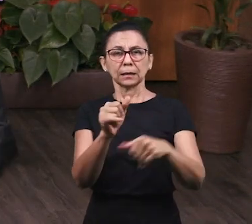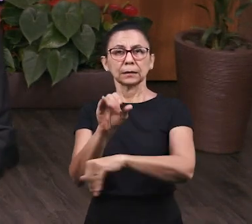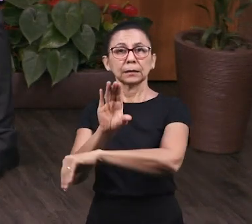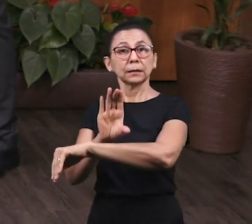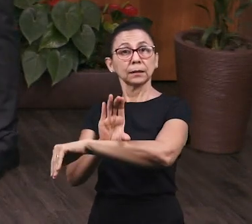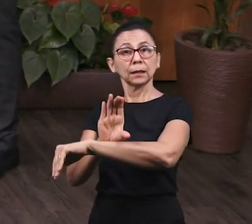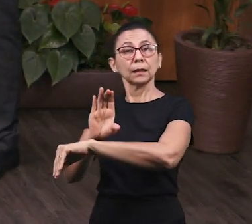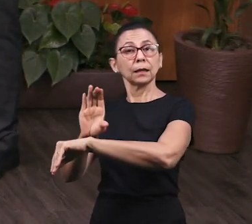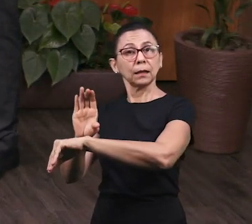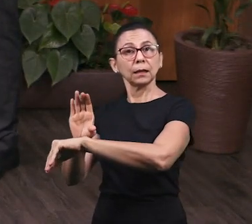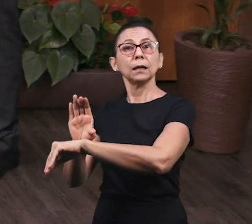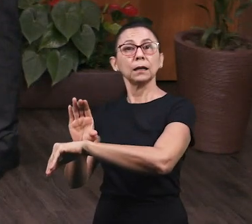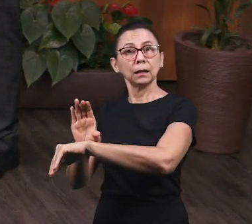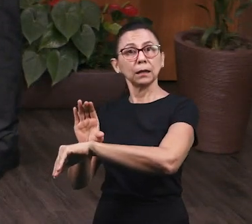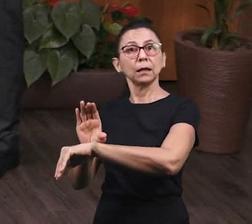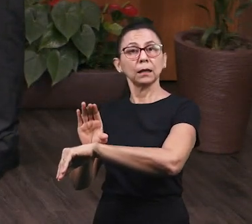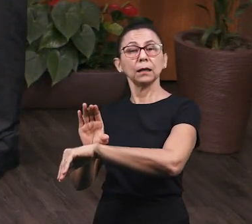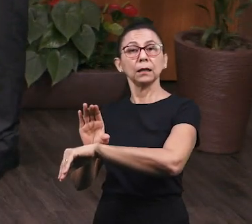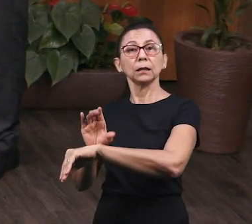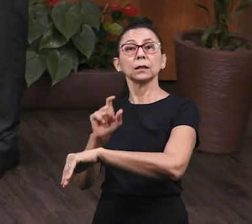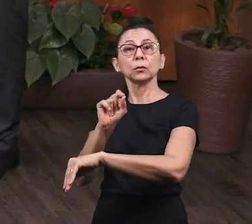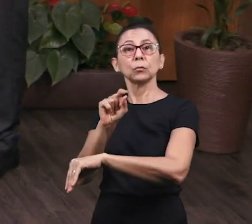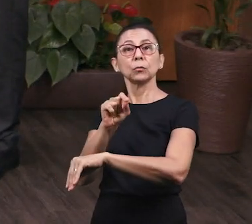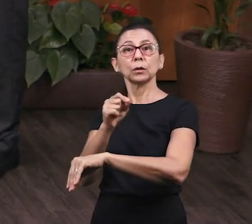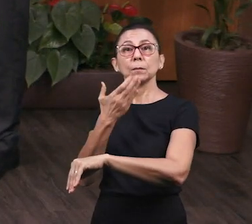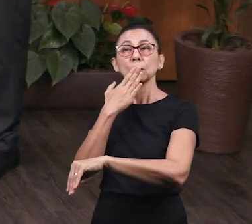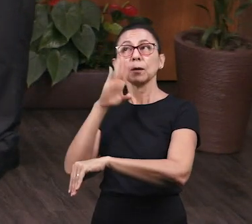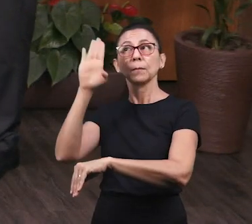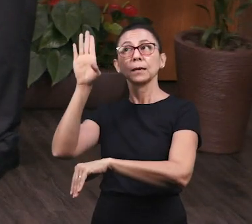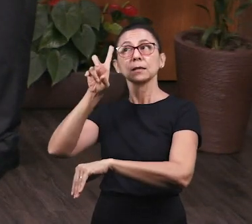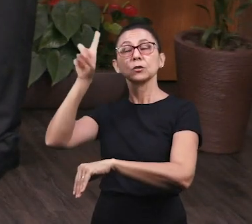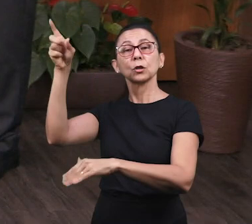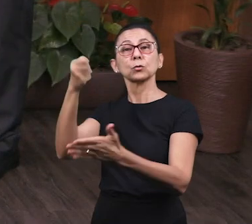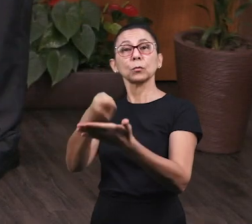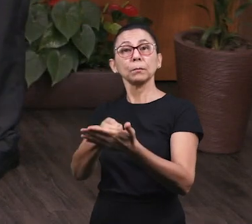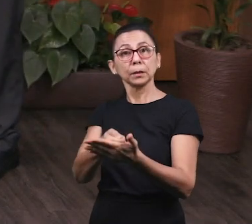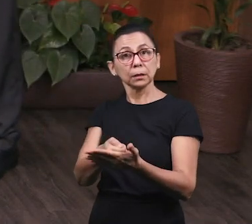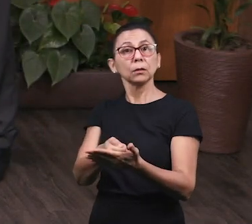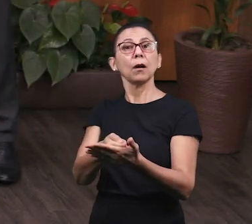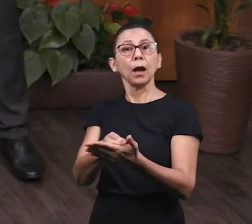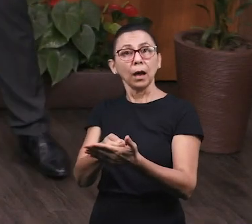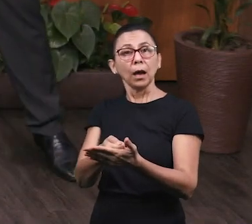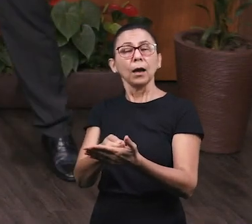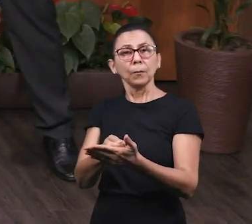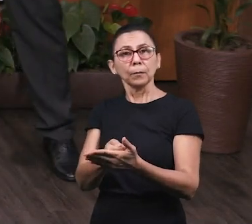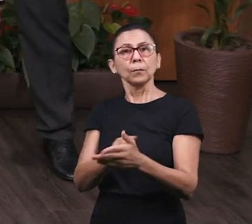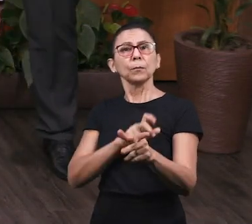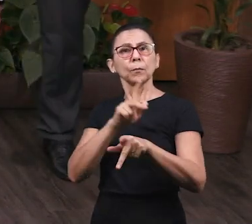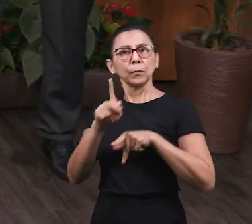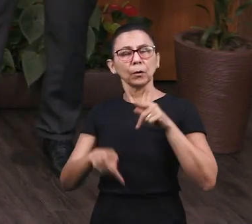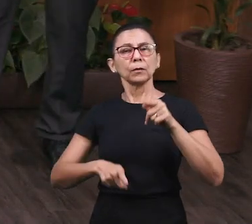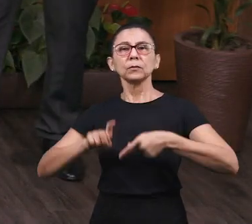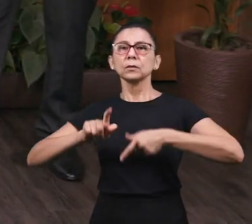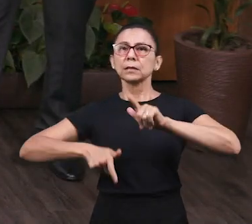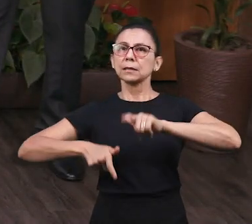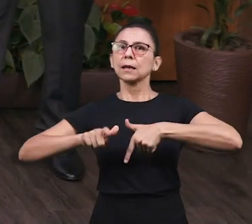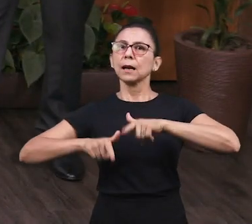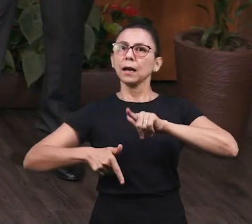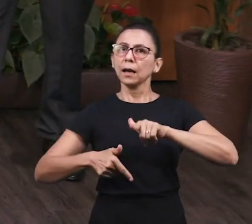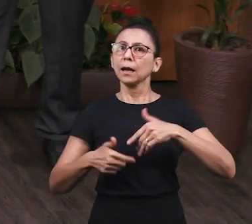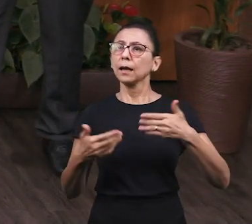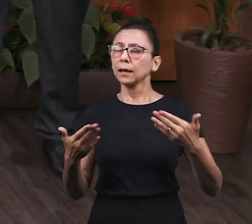l'Égypte jusqu'à la terre de Canaan, qui était un accomplissement d'une promesse de Dieu envers son peuple, le peuple d'Israël. Et ça a été,